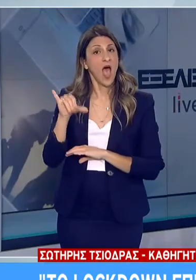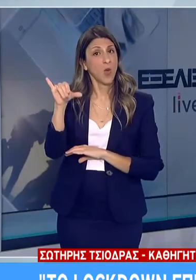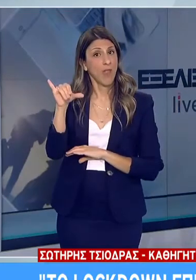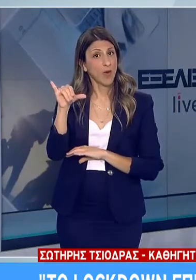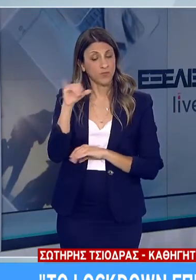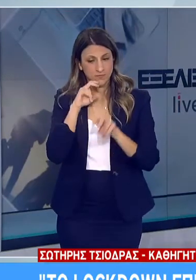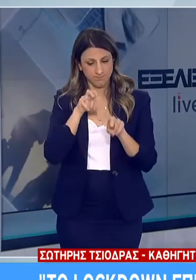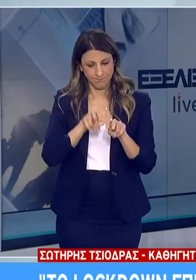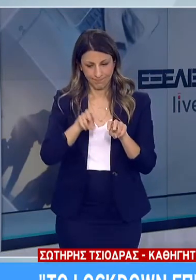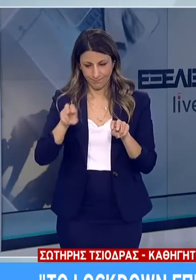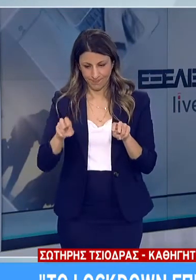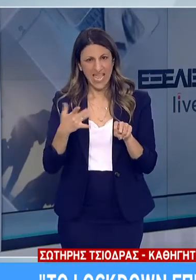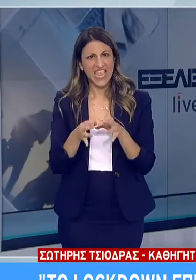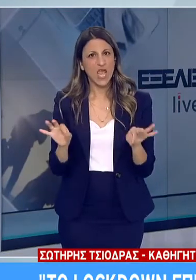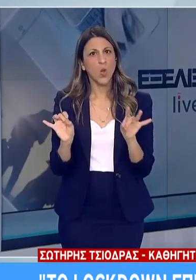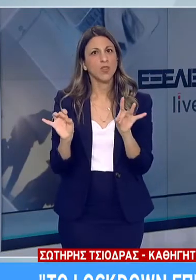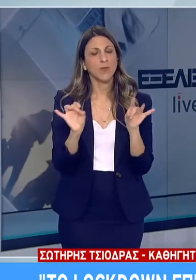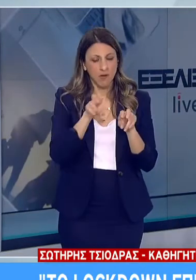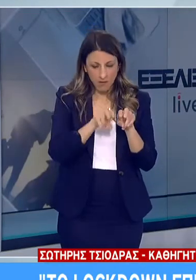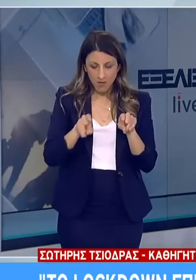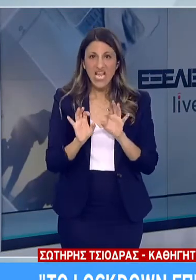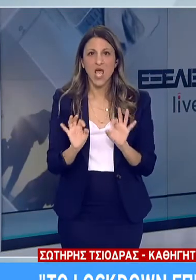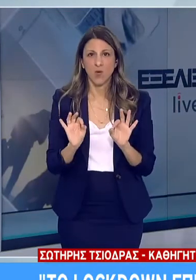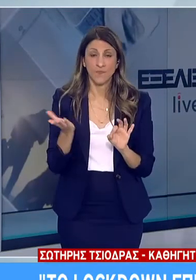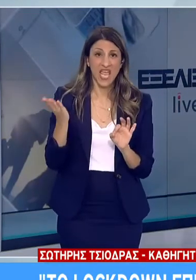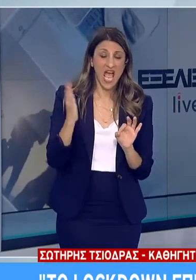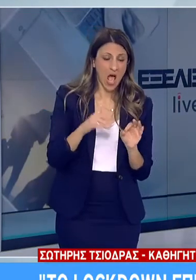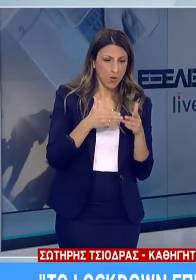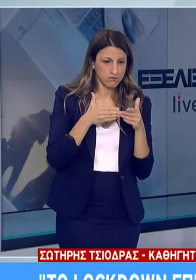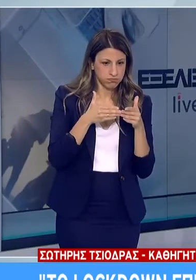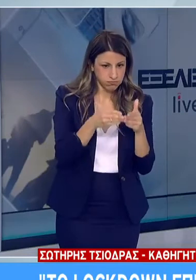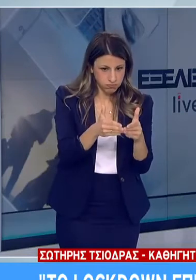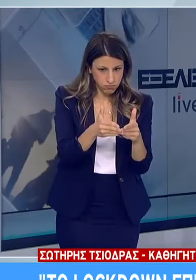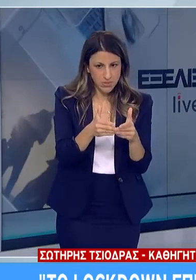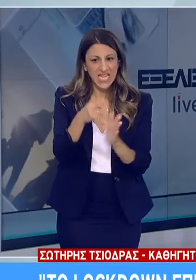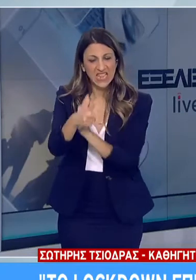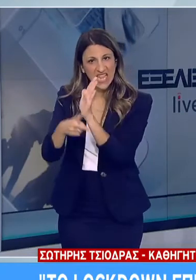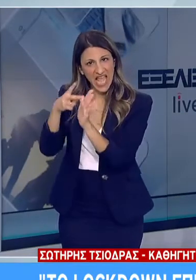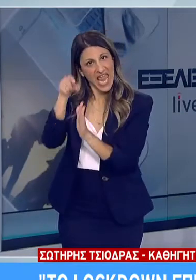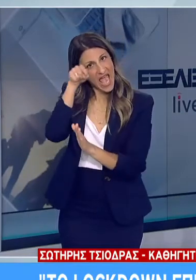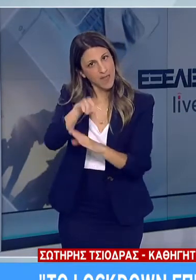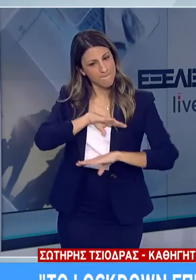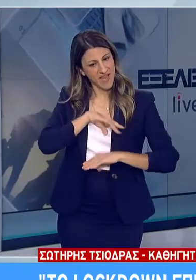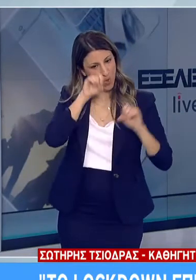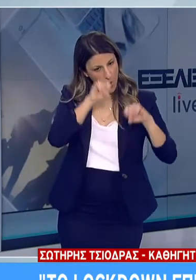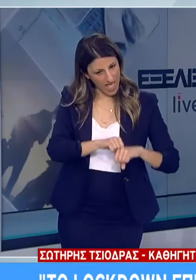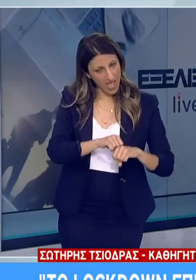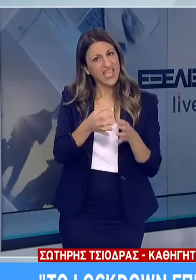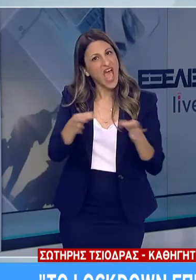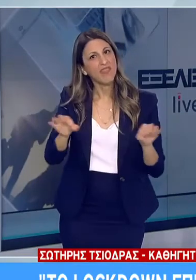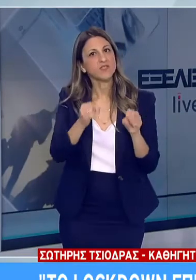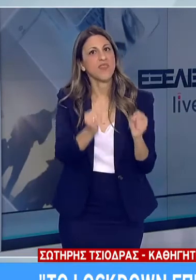κενά μεταξύ των καθισμάτων, ενώ οι μετακινήσεις με λεωφορεία, πλοία και τρένα να γίνονται με κενές θέσεις και ανοιχτά παράθυρα? Γνωρίζετε σε